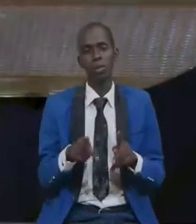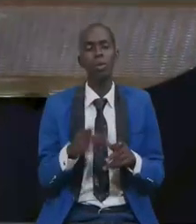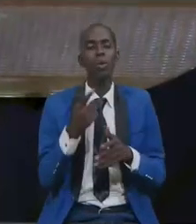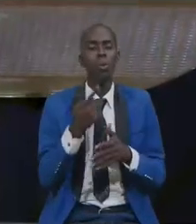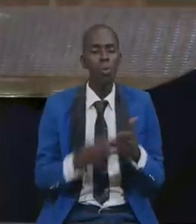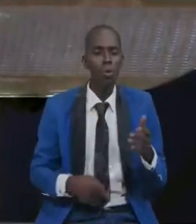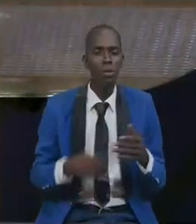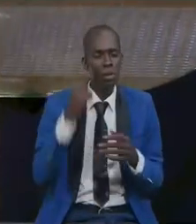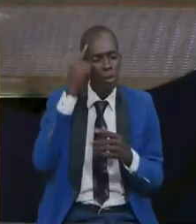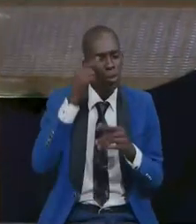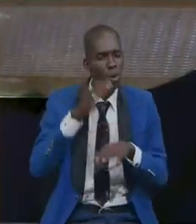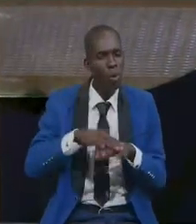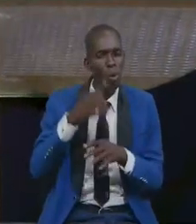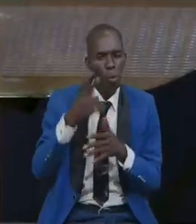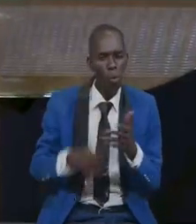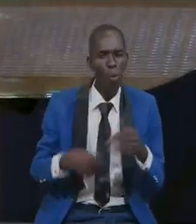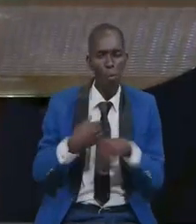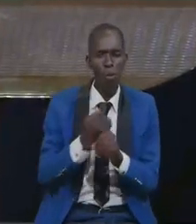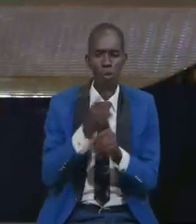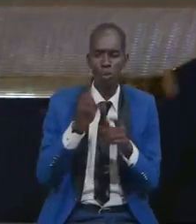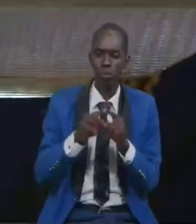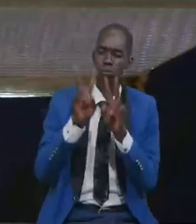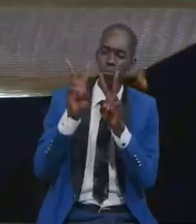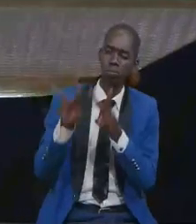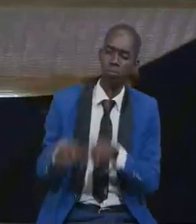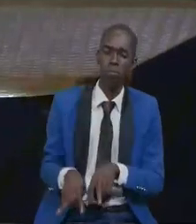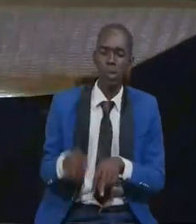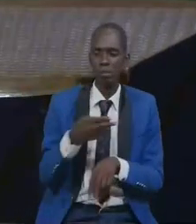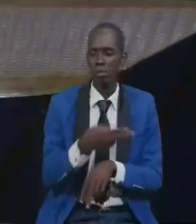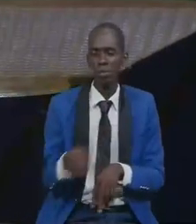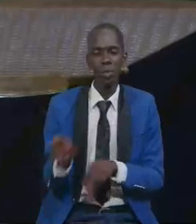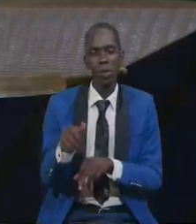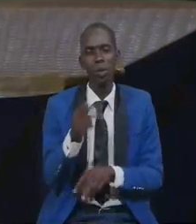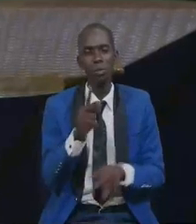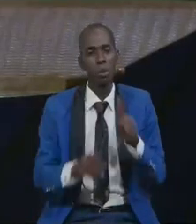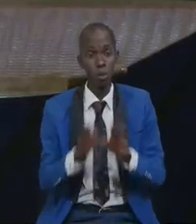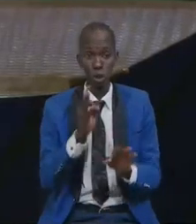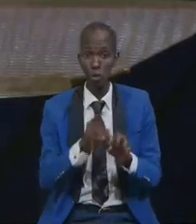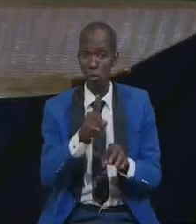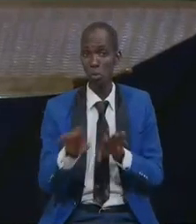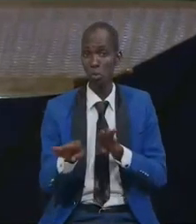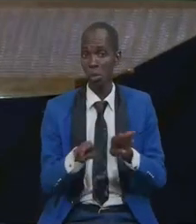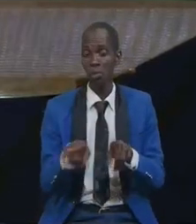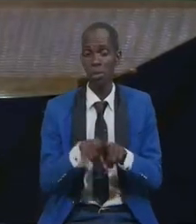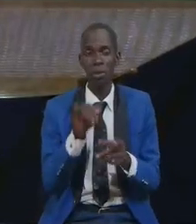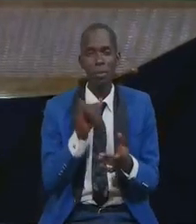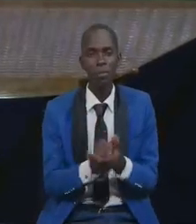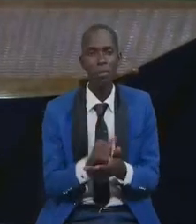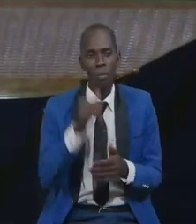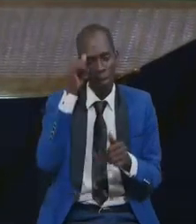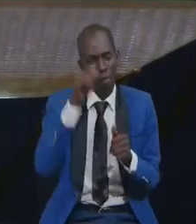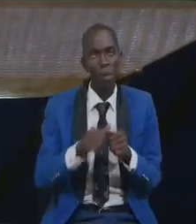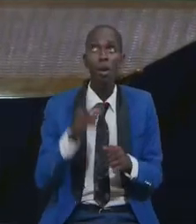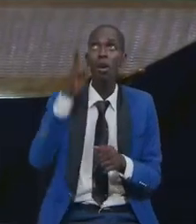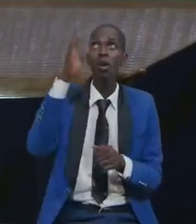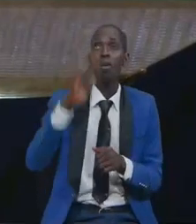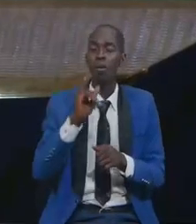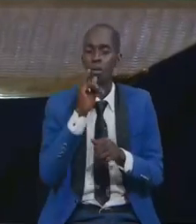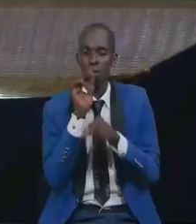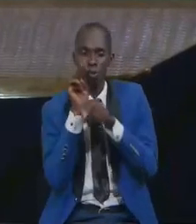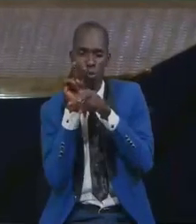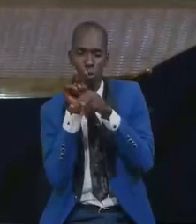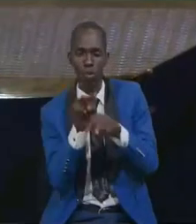et de ne pas regarder les autres avec estime. Regardez-vous et voyez que Dieu est en train de vous surveiller et il va amener